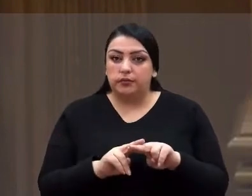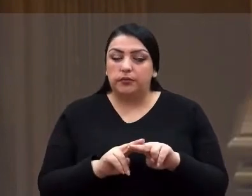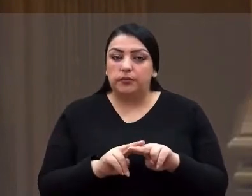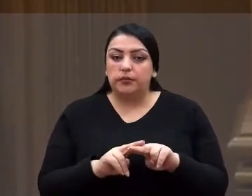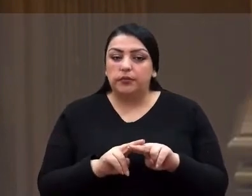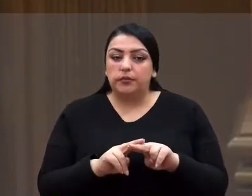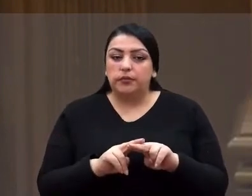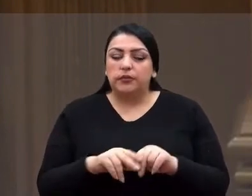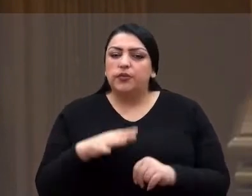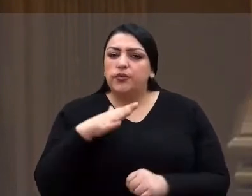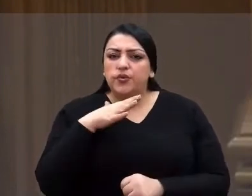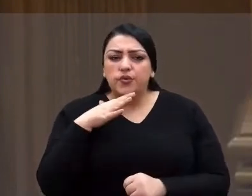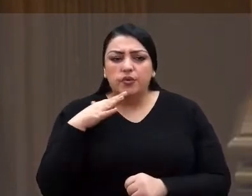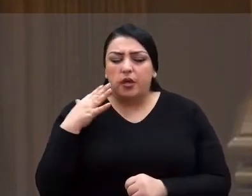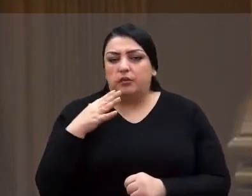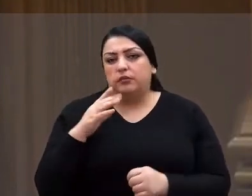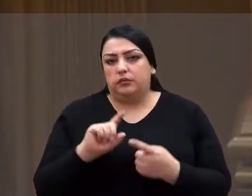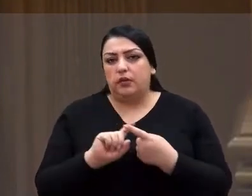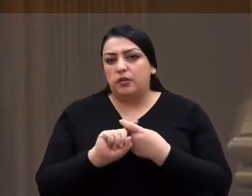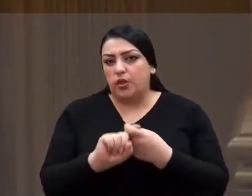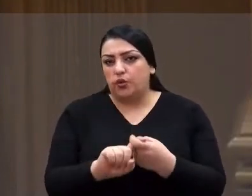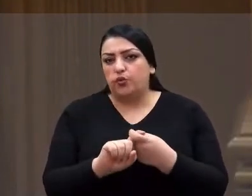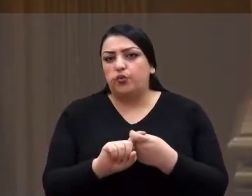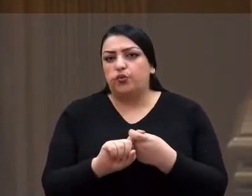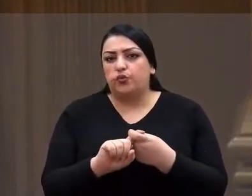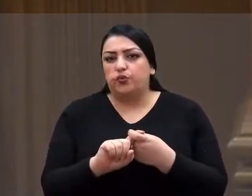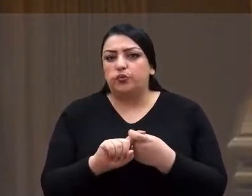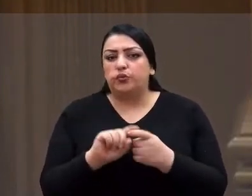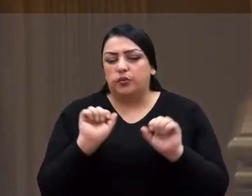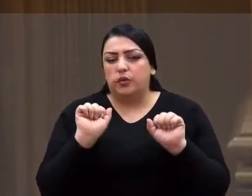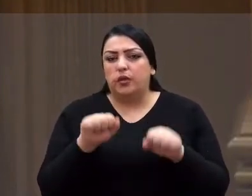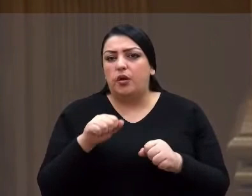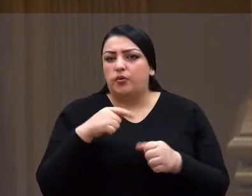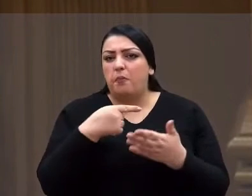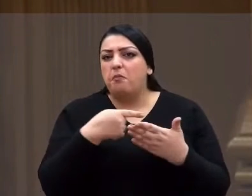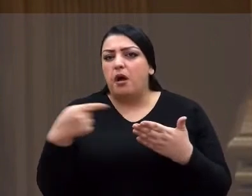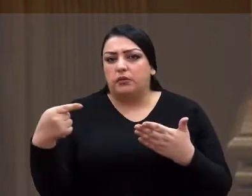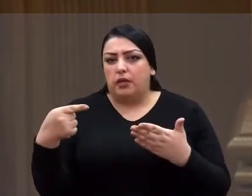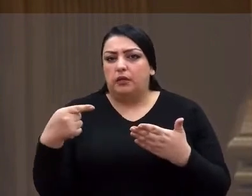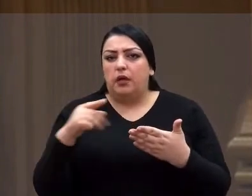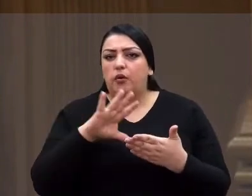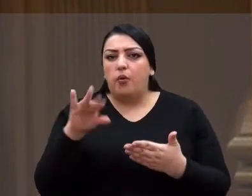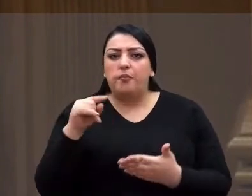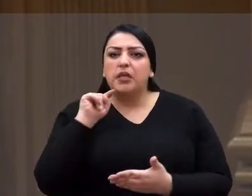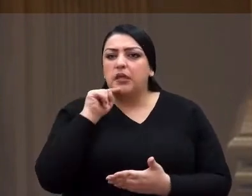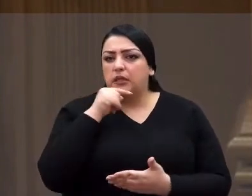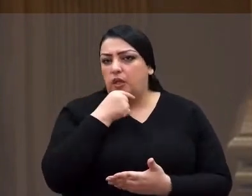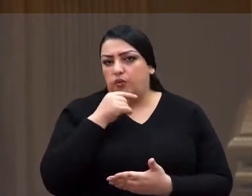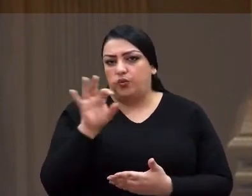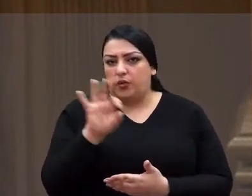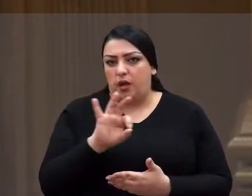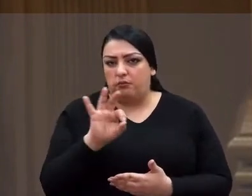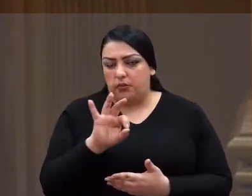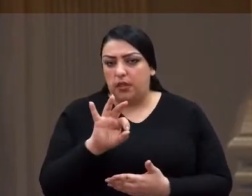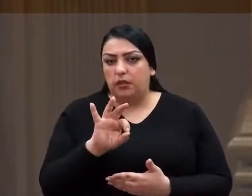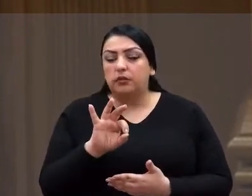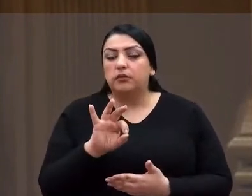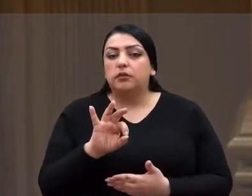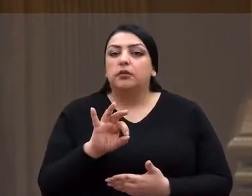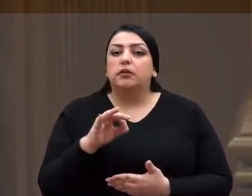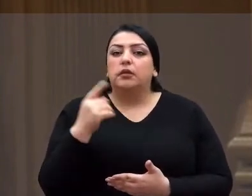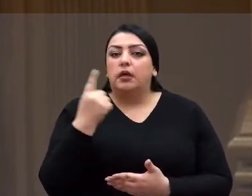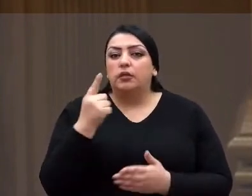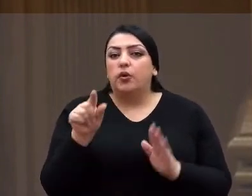խիստ բացական ազդեցություն կարող են ունենալ աշխատանքի շուկայի և ընդհանուր տնտեսության վրա։ Խոսքը 112-րդ հոդվածի առաջին